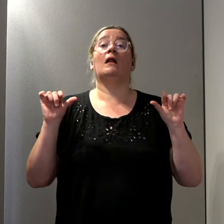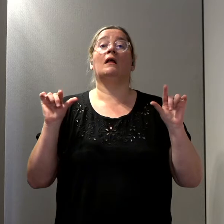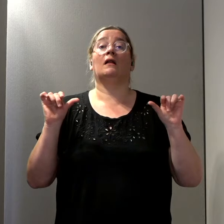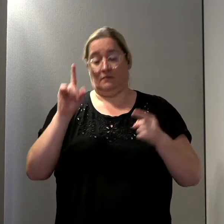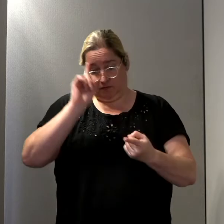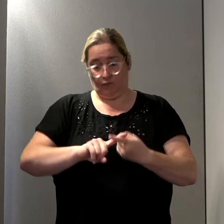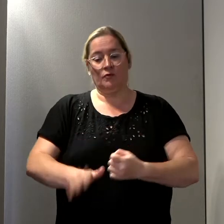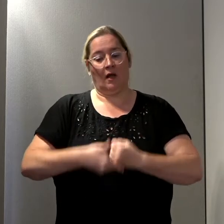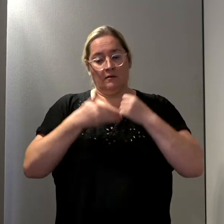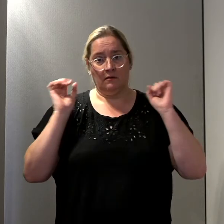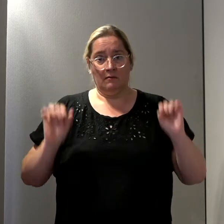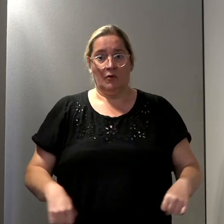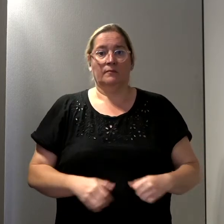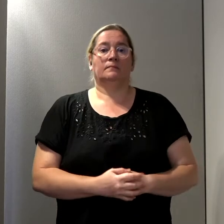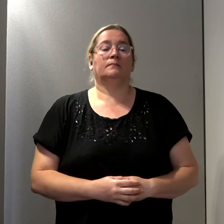Donc,